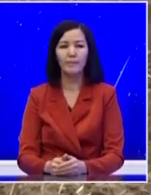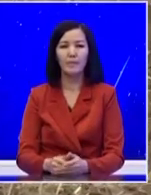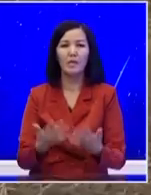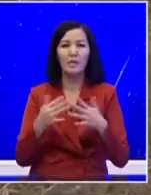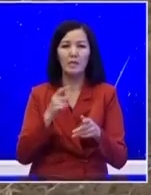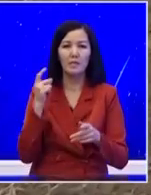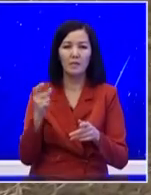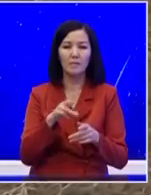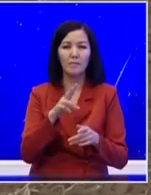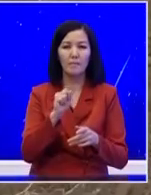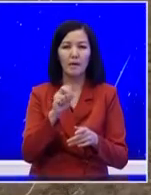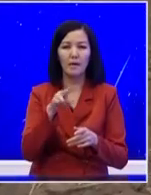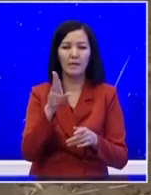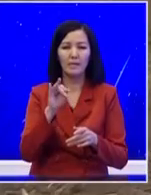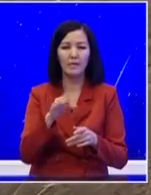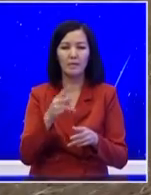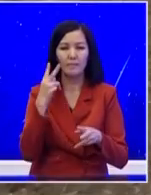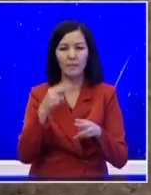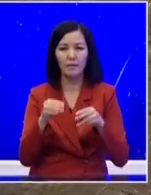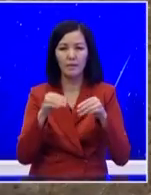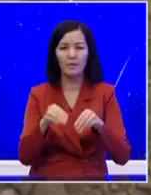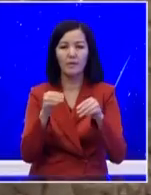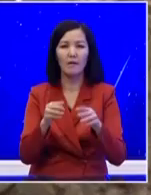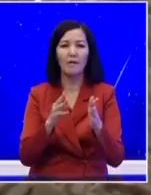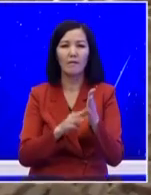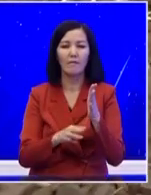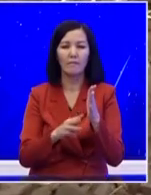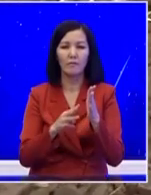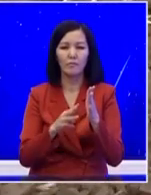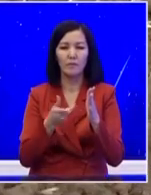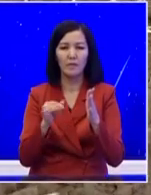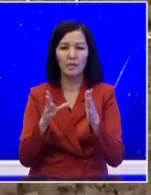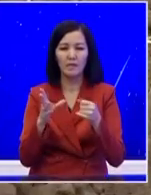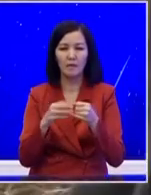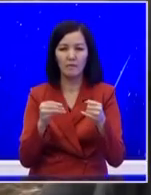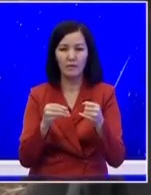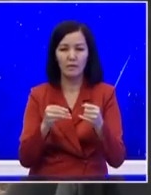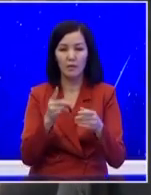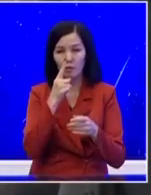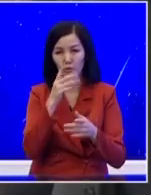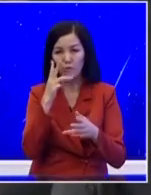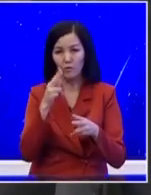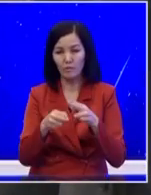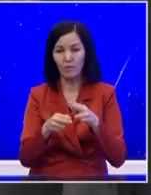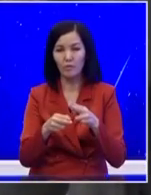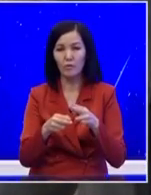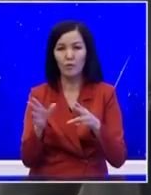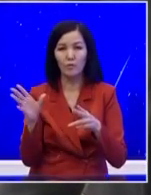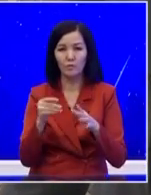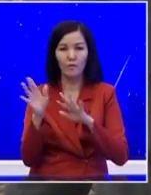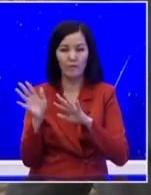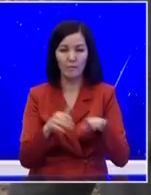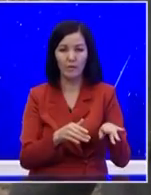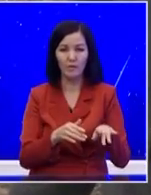Крестьянское хозяйство Мади завершает период посева ячменя на 80 гектарах земли. Страх не закончить посевную кампанию был, но все обошлось для